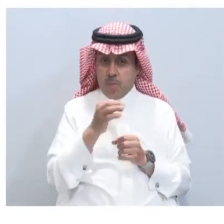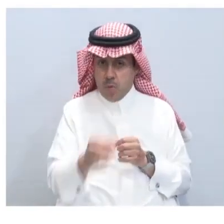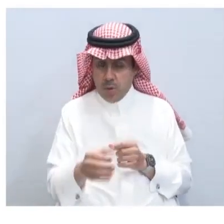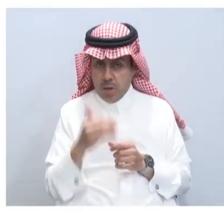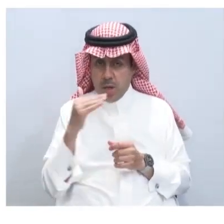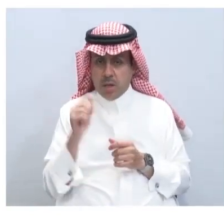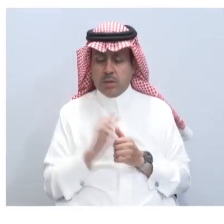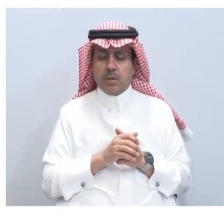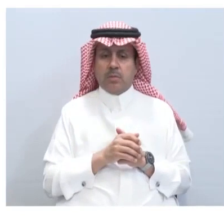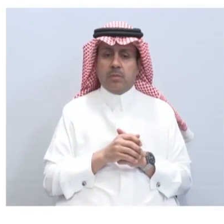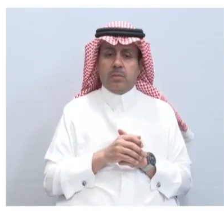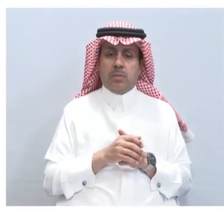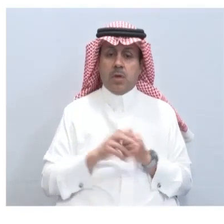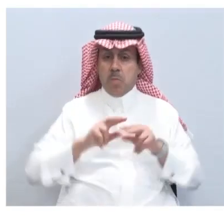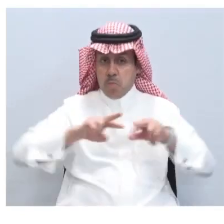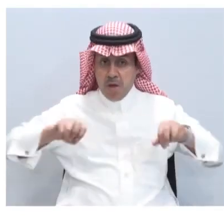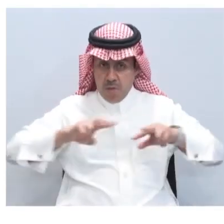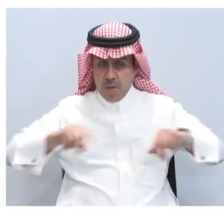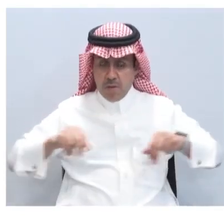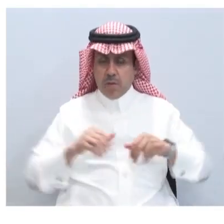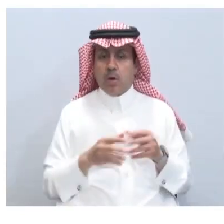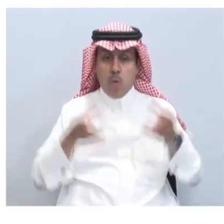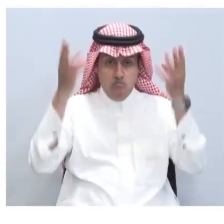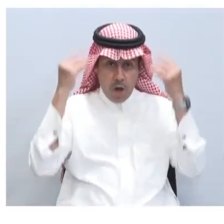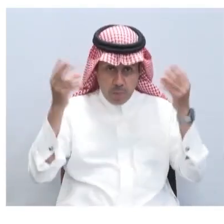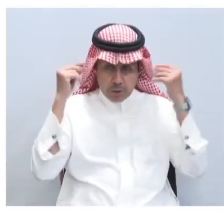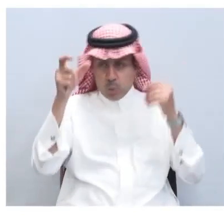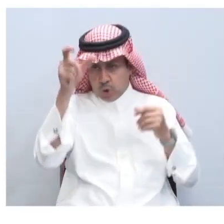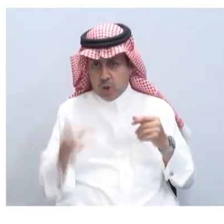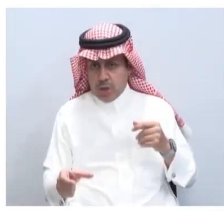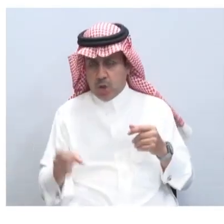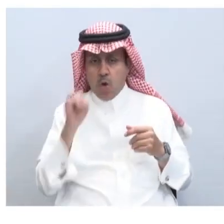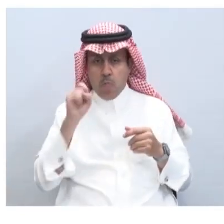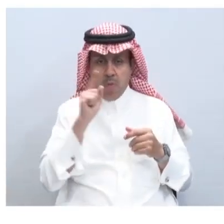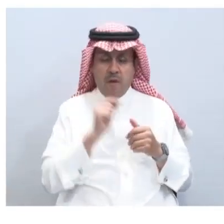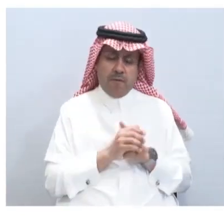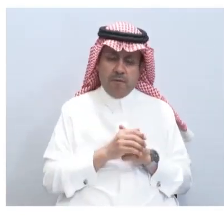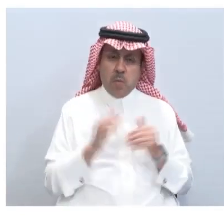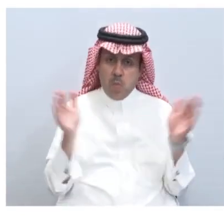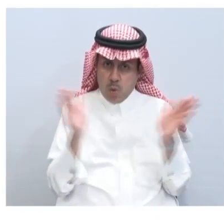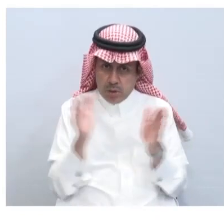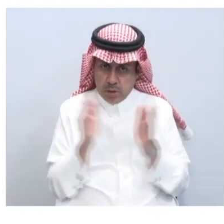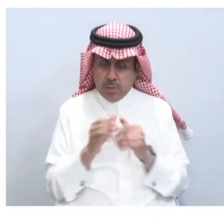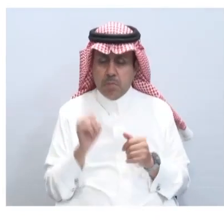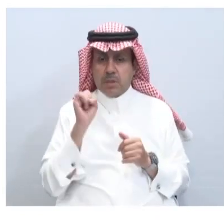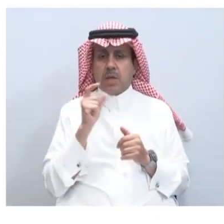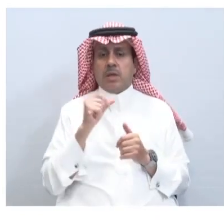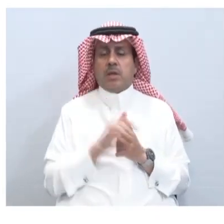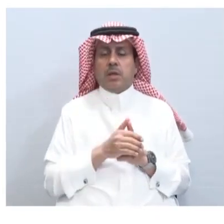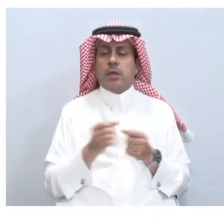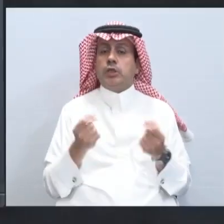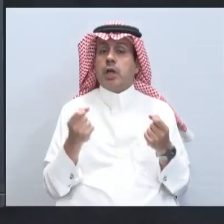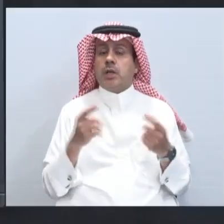تتيح للمستخدم البحث عن المعلومات او اشخاص او ملفات محدده ضمن المصادر الانترنت المختلفه